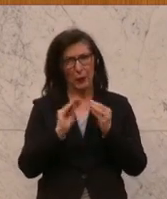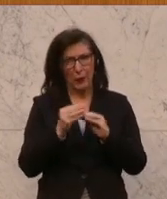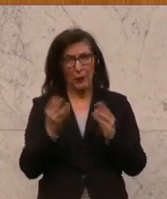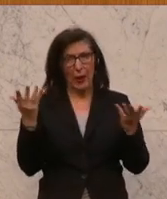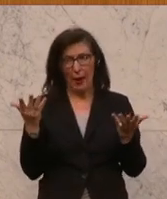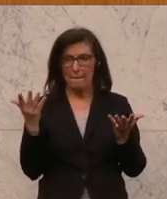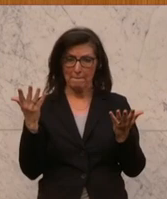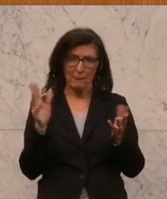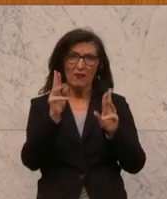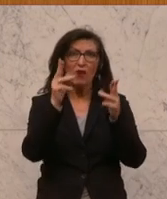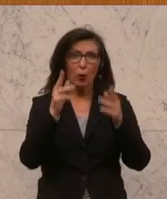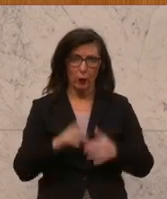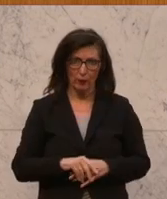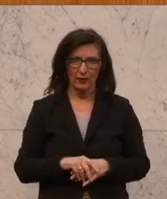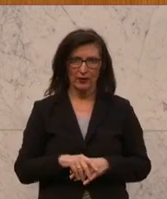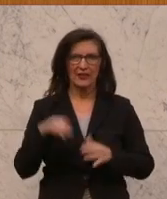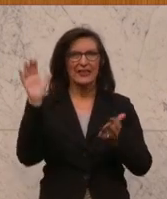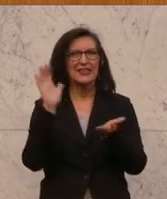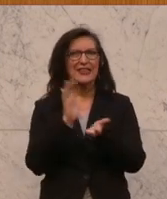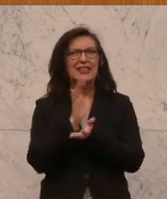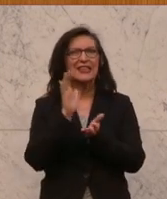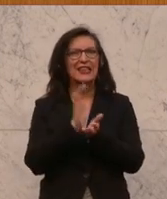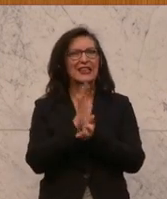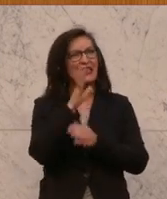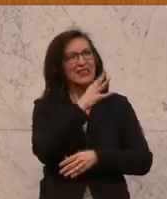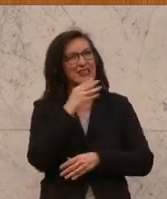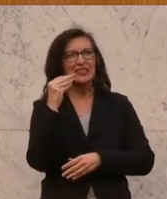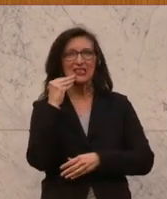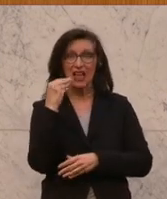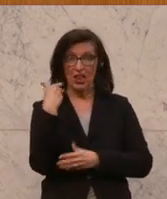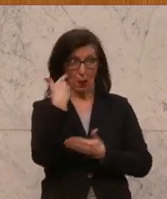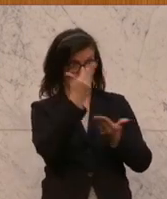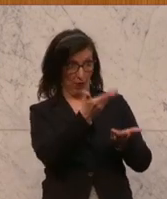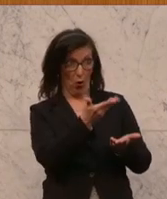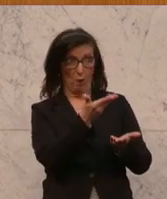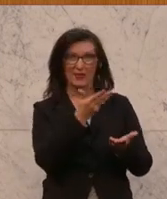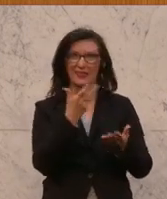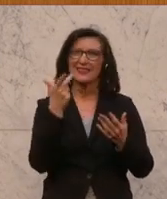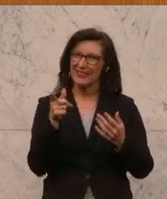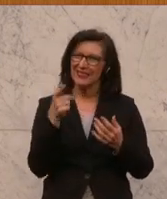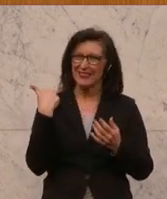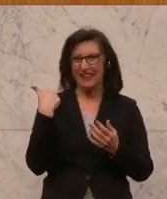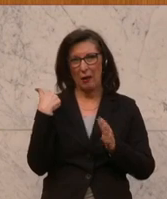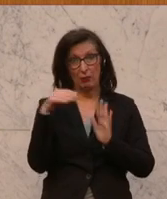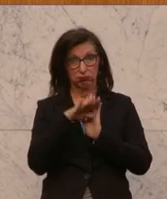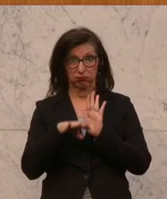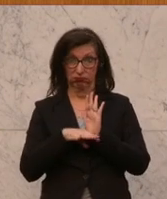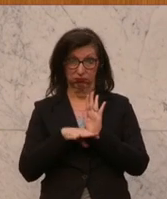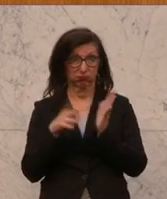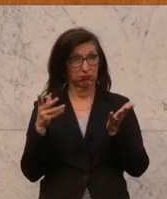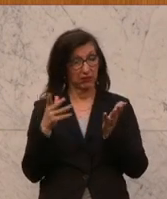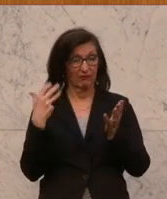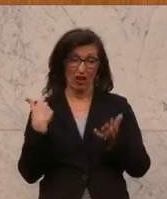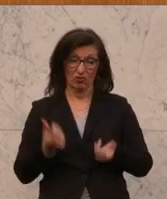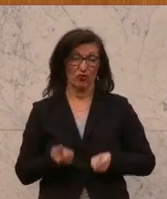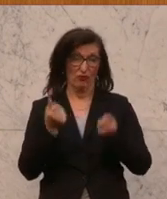Warum? Weil die Kreditvergabe an Seniorinnen und Senioren erschwert möglich war und nur dann,